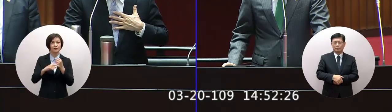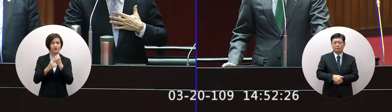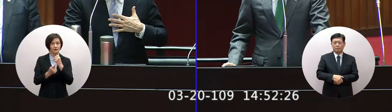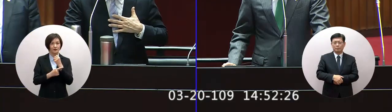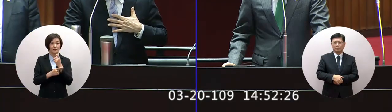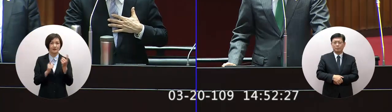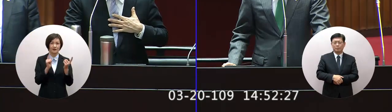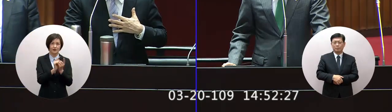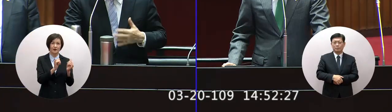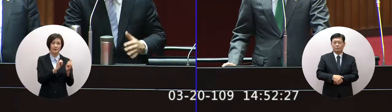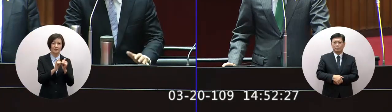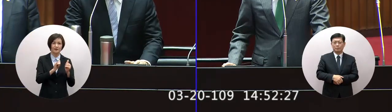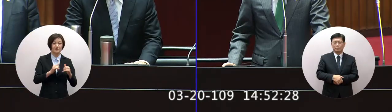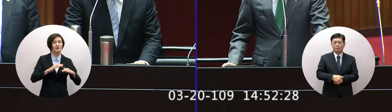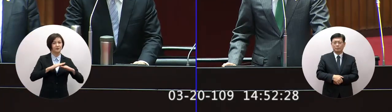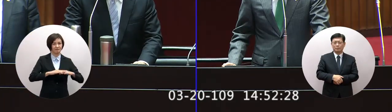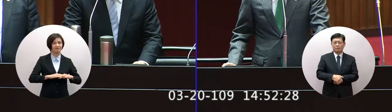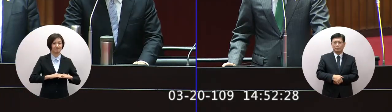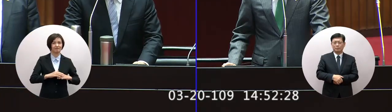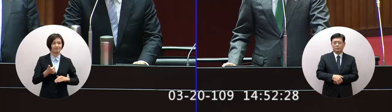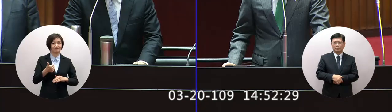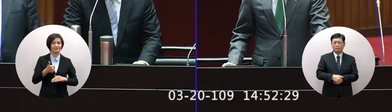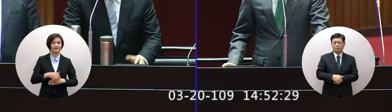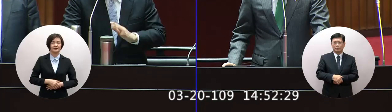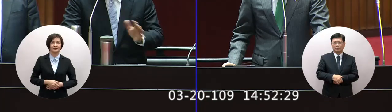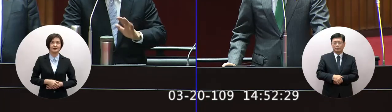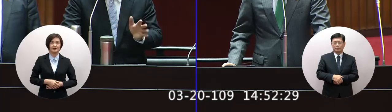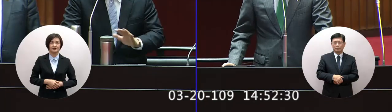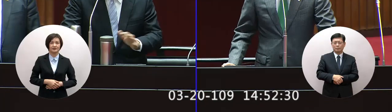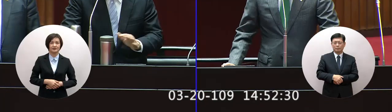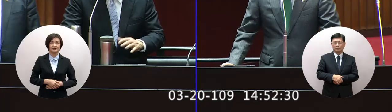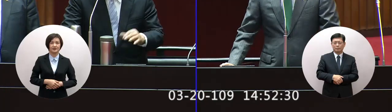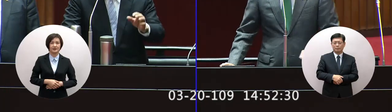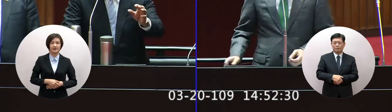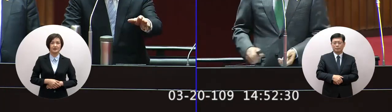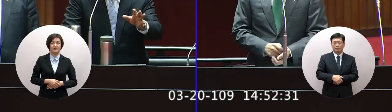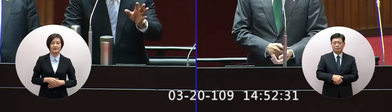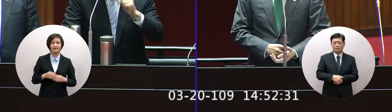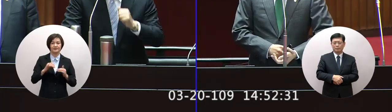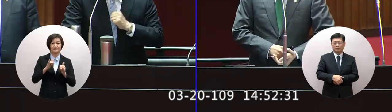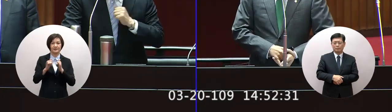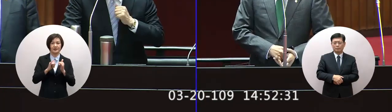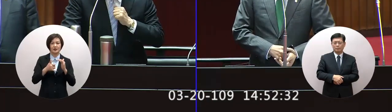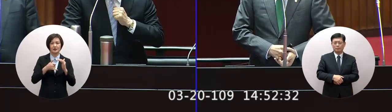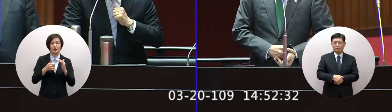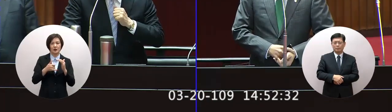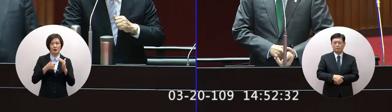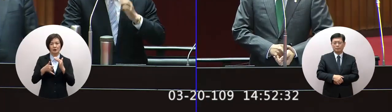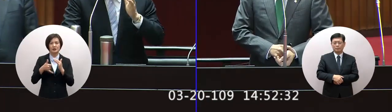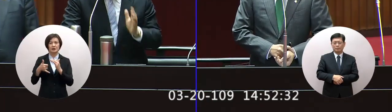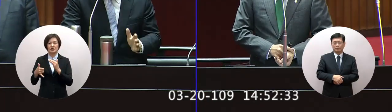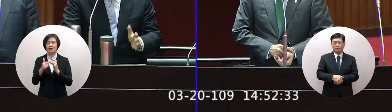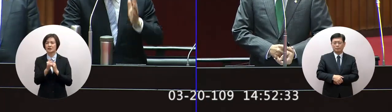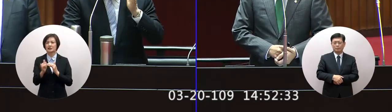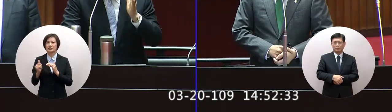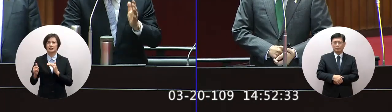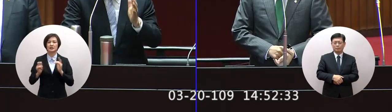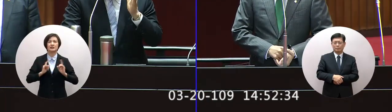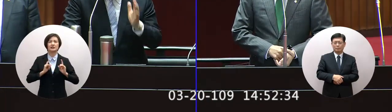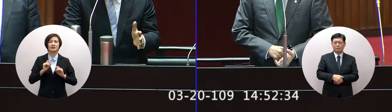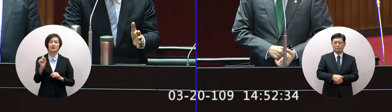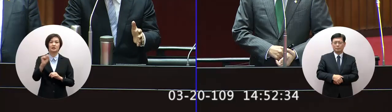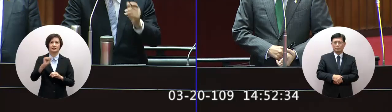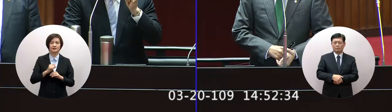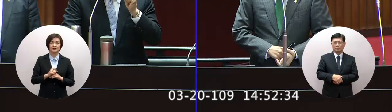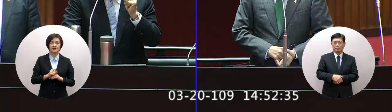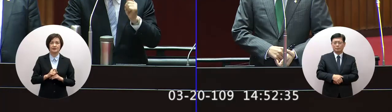比较平衡的，心理平衡。那我们不希望爬爬照能够罚到多少钱呢？希望借